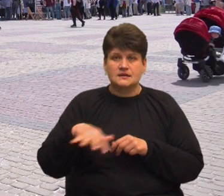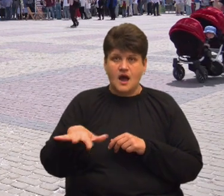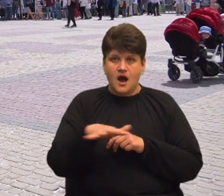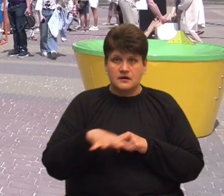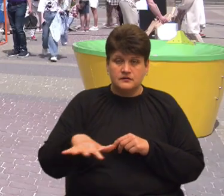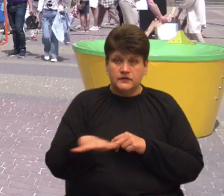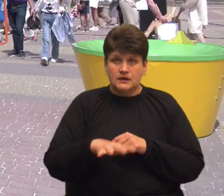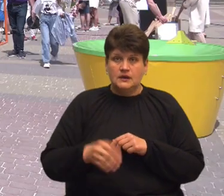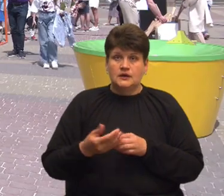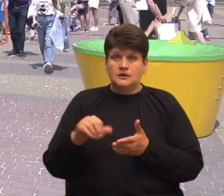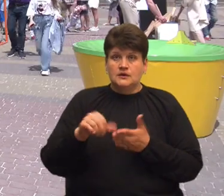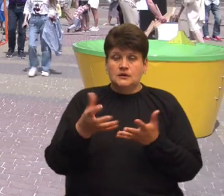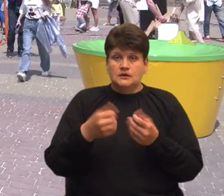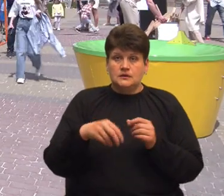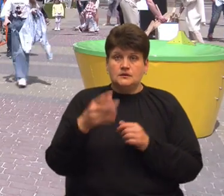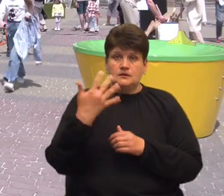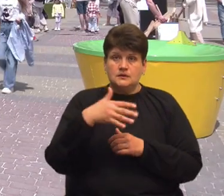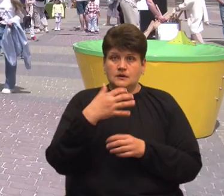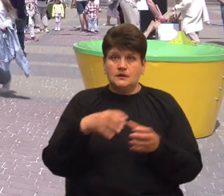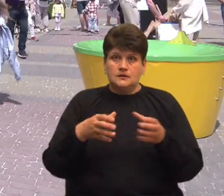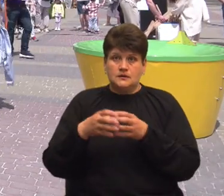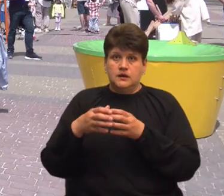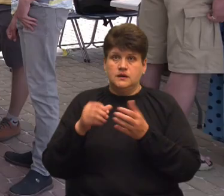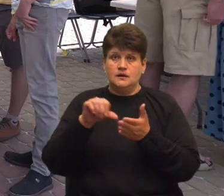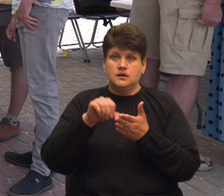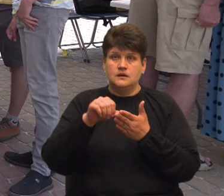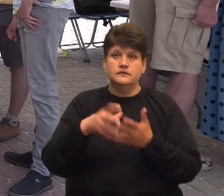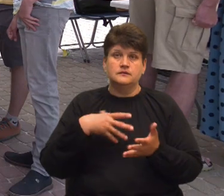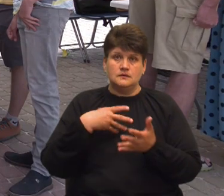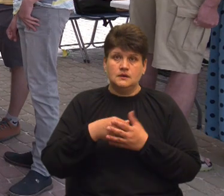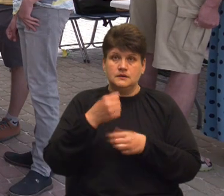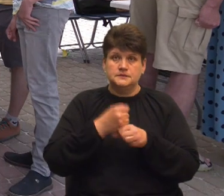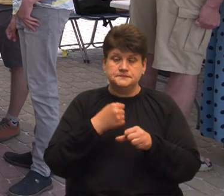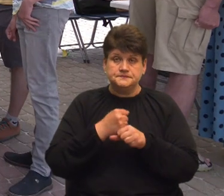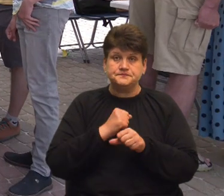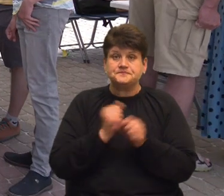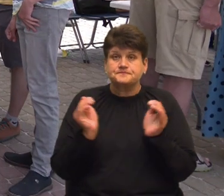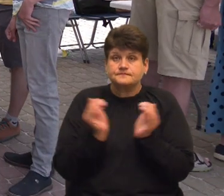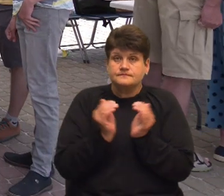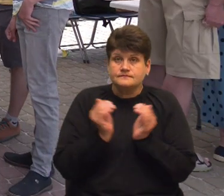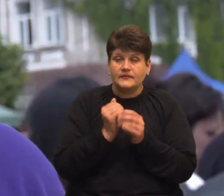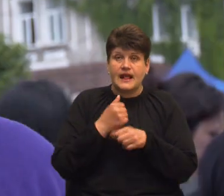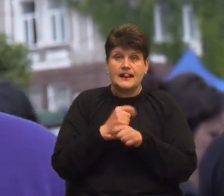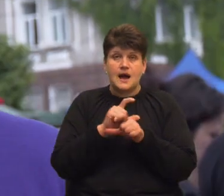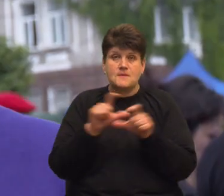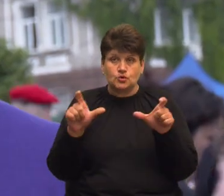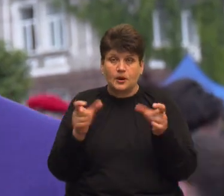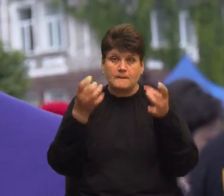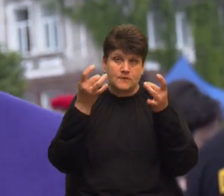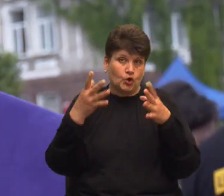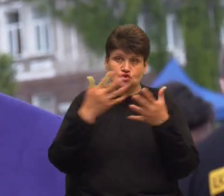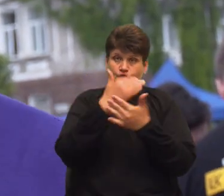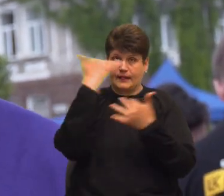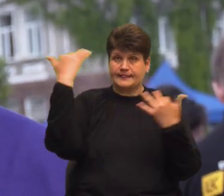участь 50 команд вони представили власні розробки наукові дослідження та влаштували міні-лабораторії просто неба розповів співорганізатор